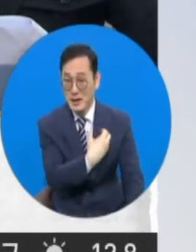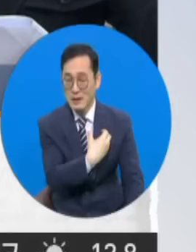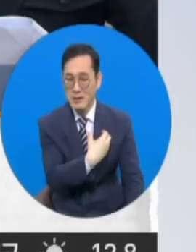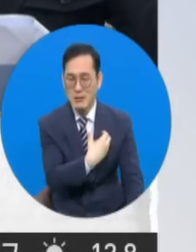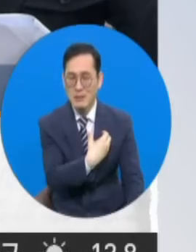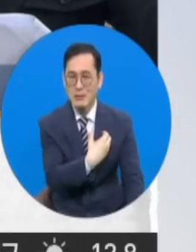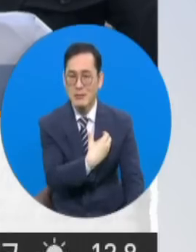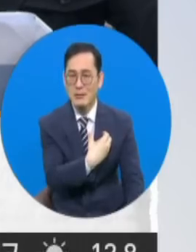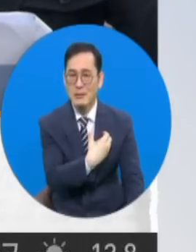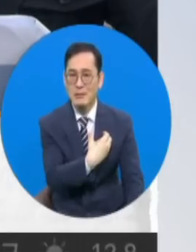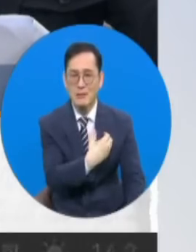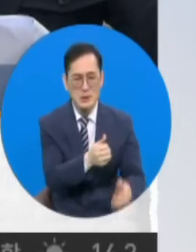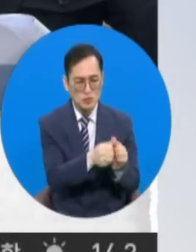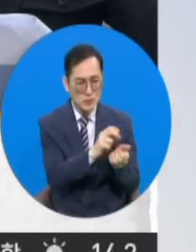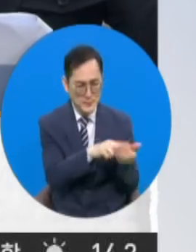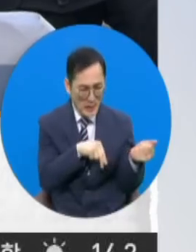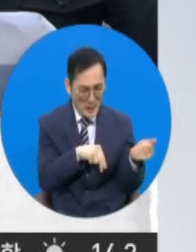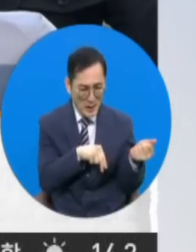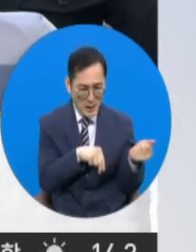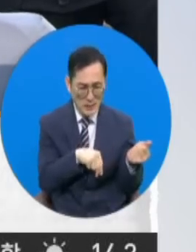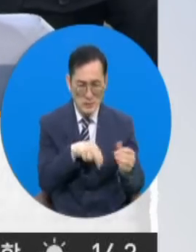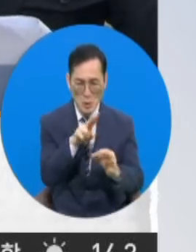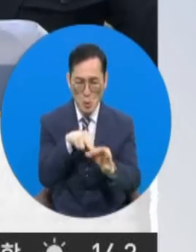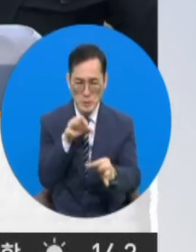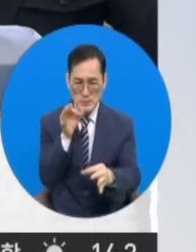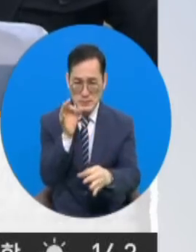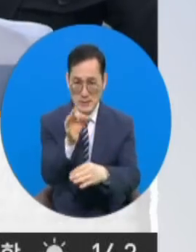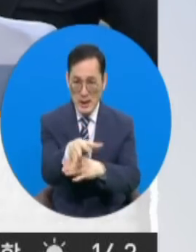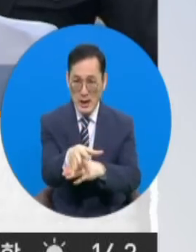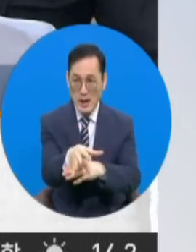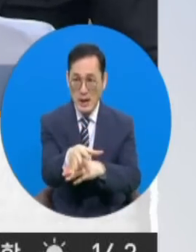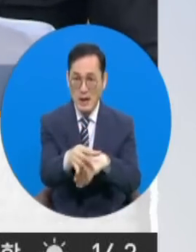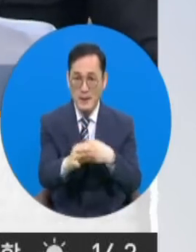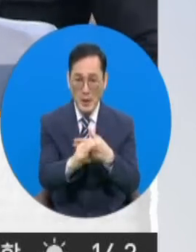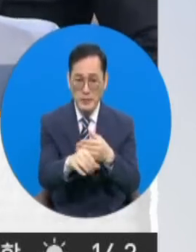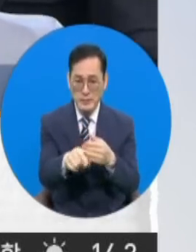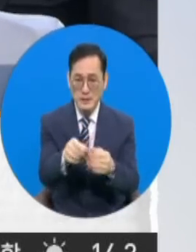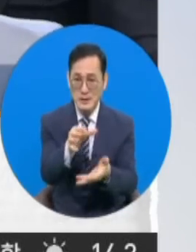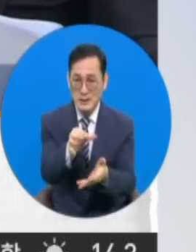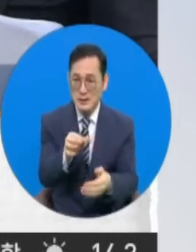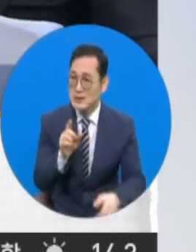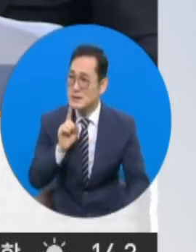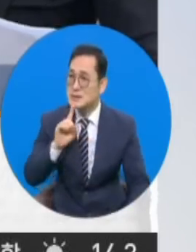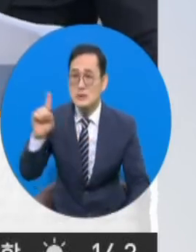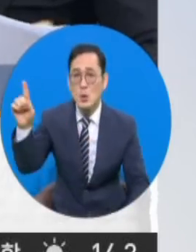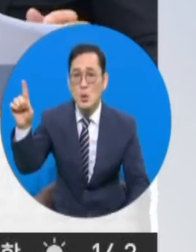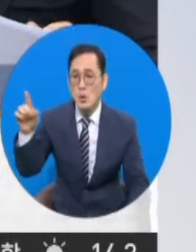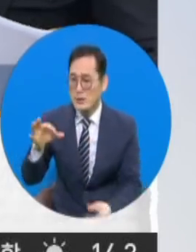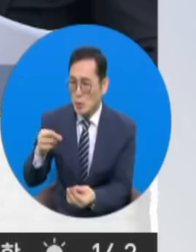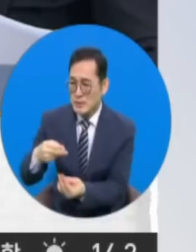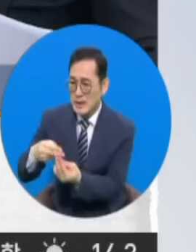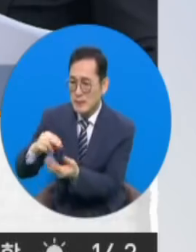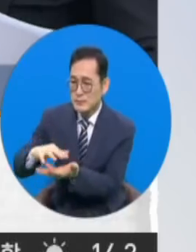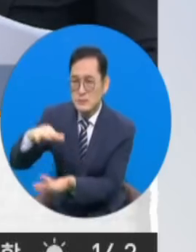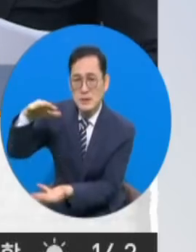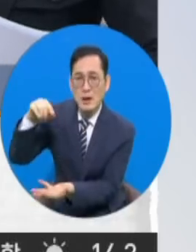주식을 팔았으면 이걸 코인에서 샀으면 사실은 본인의 재산 신고에 액은